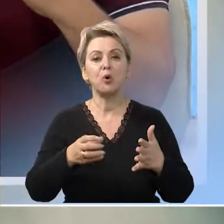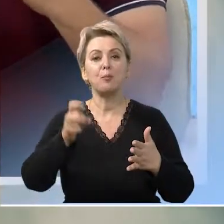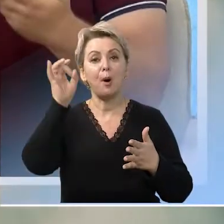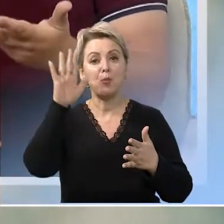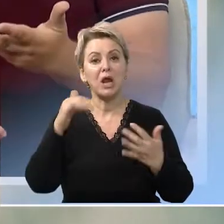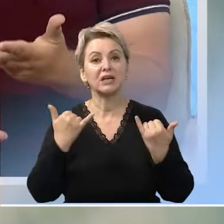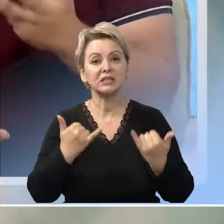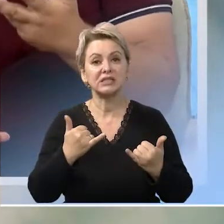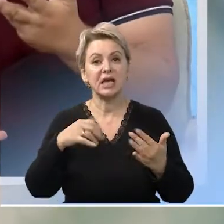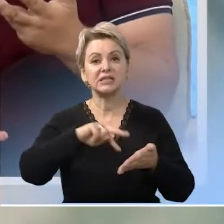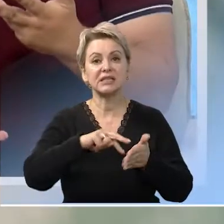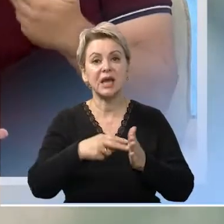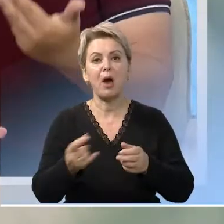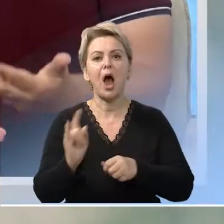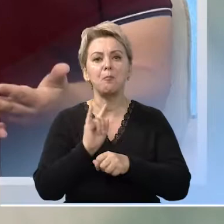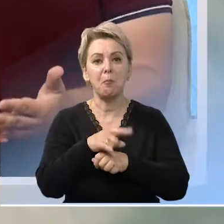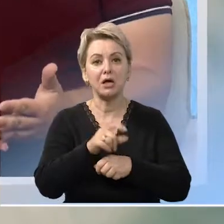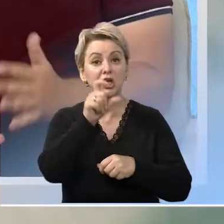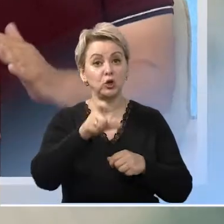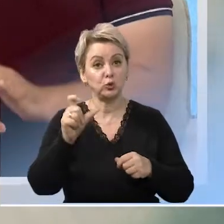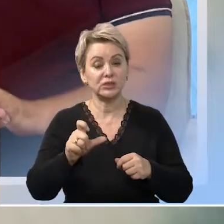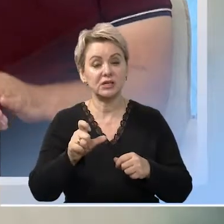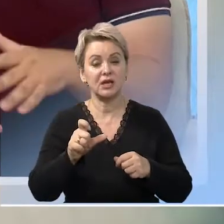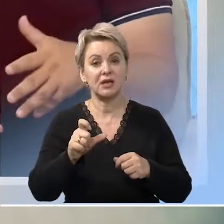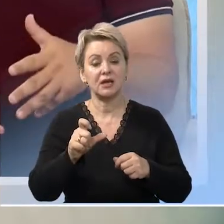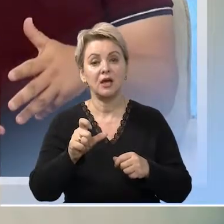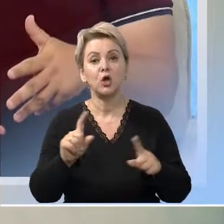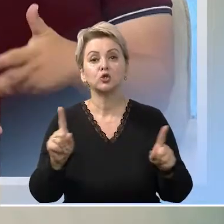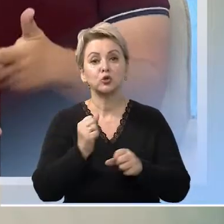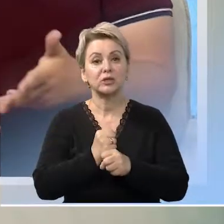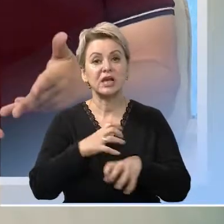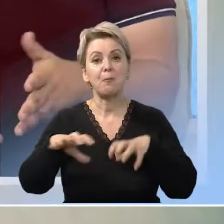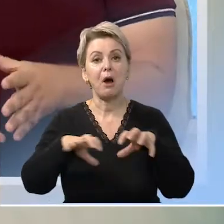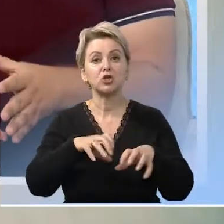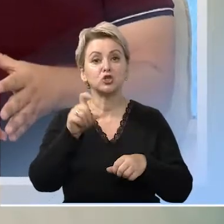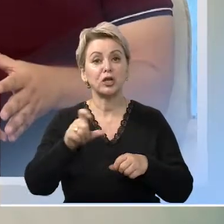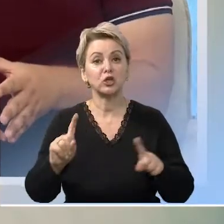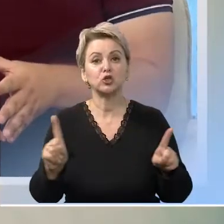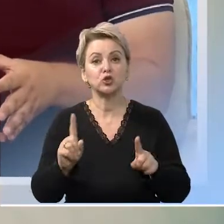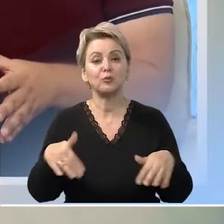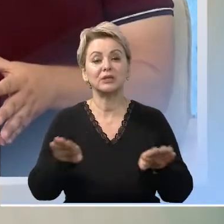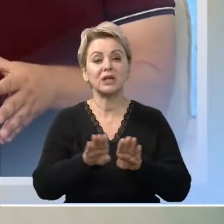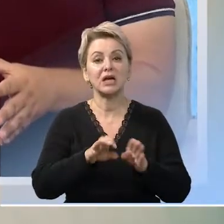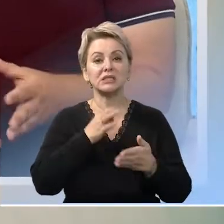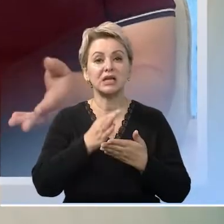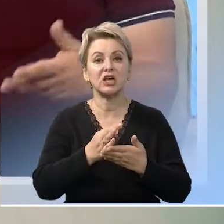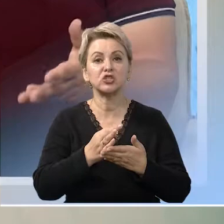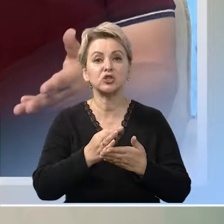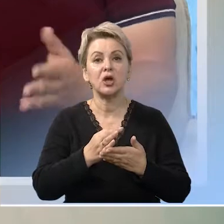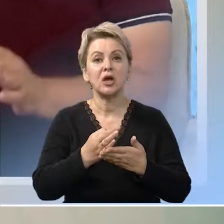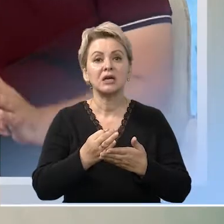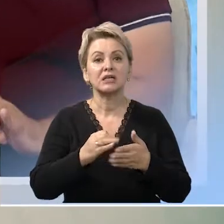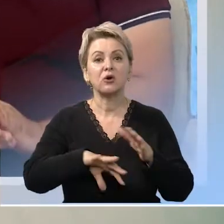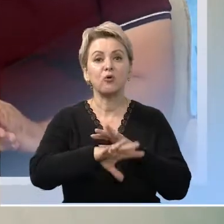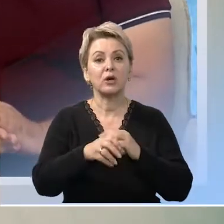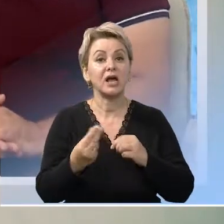наиболее популярные сейчас схемы обмана граждан, да? То есть, что делают мошенники, чтобы, ну, так скажем, выудить